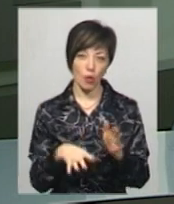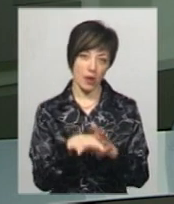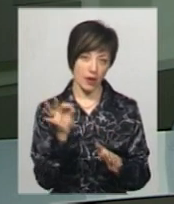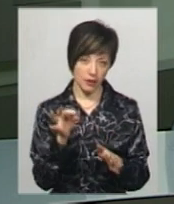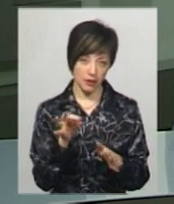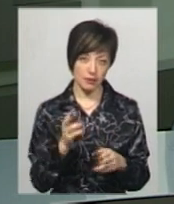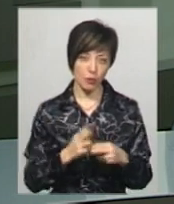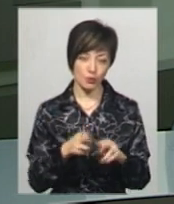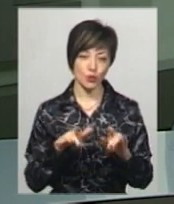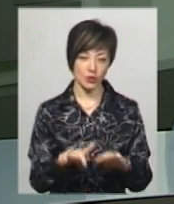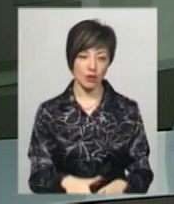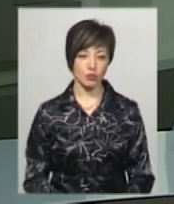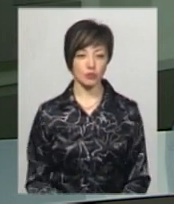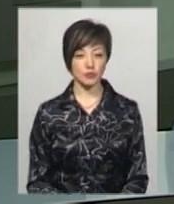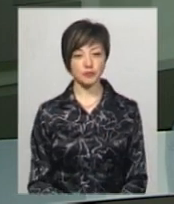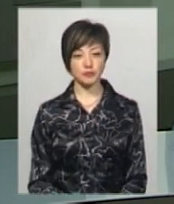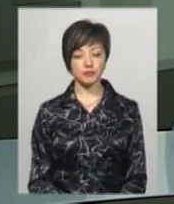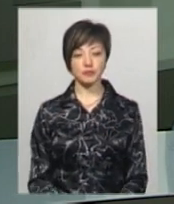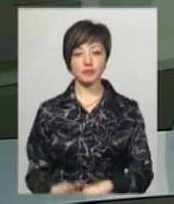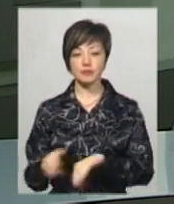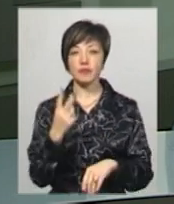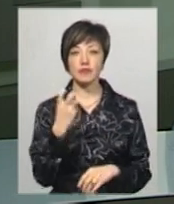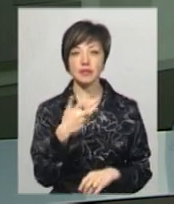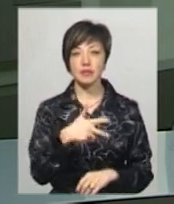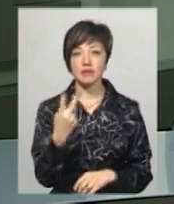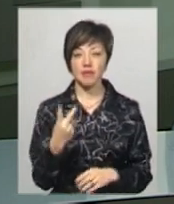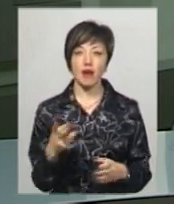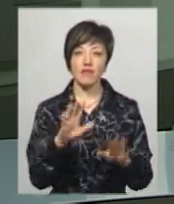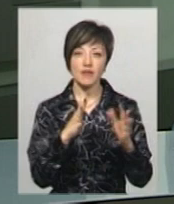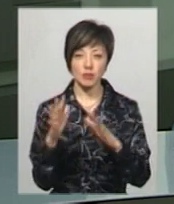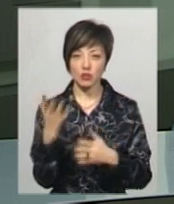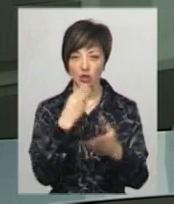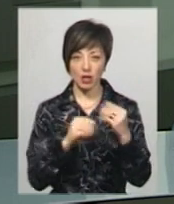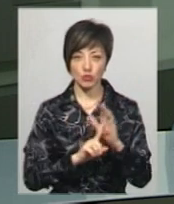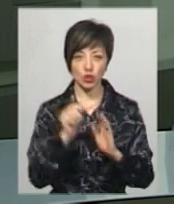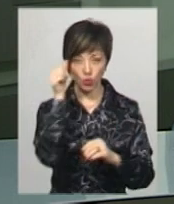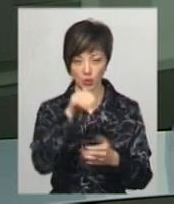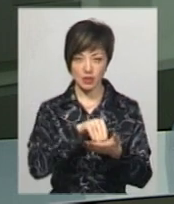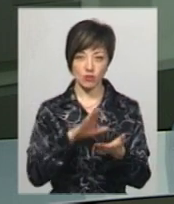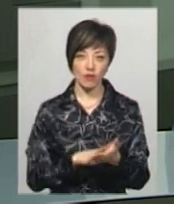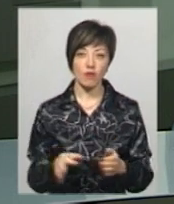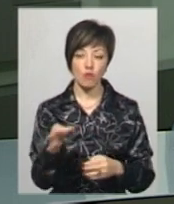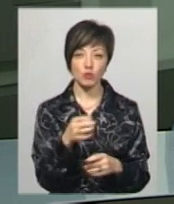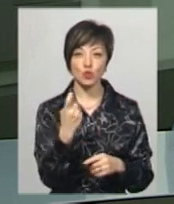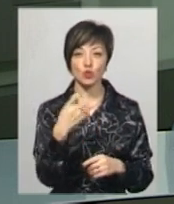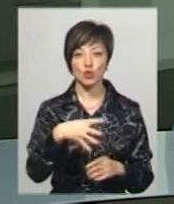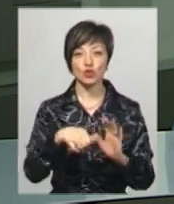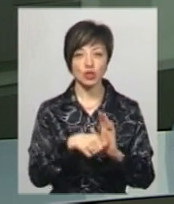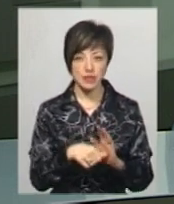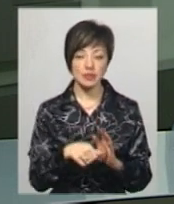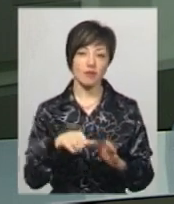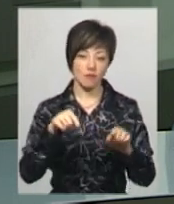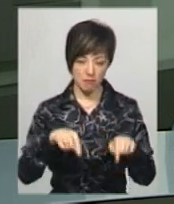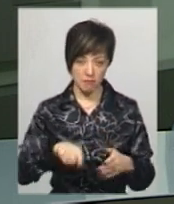йому міри запобіжного заходу. 232 випадки шахрайства з початку року зареєстрували на Хмельниччині, з них 146 в